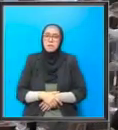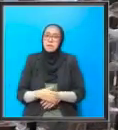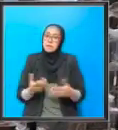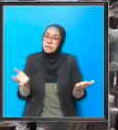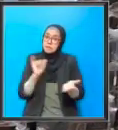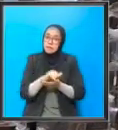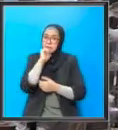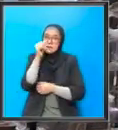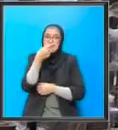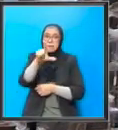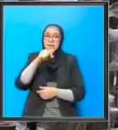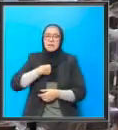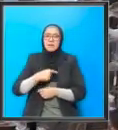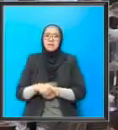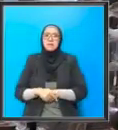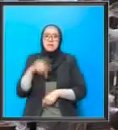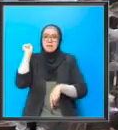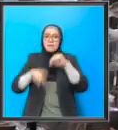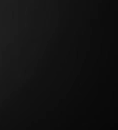itu bukan hal saya